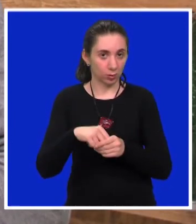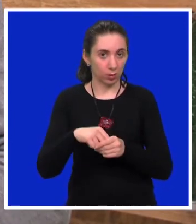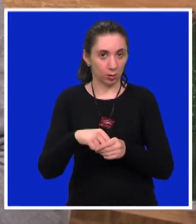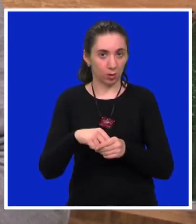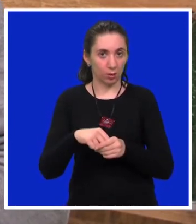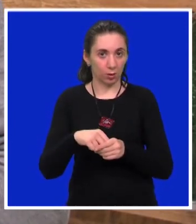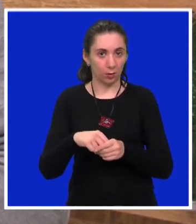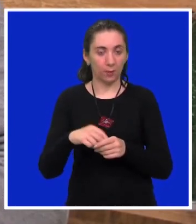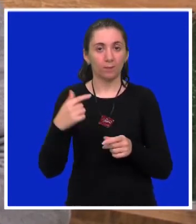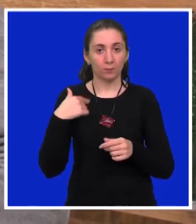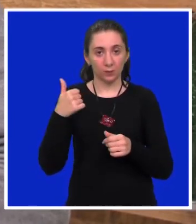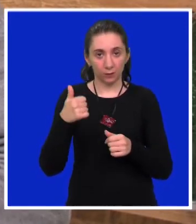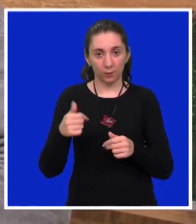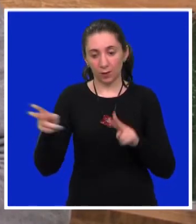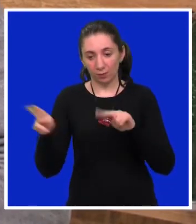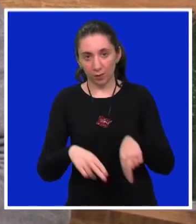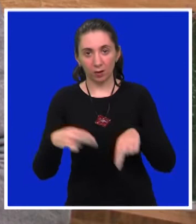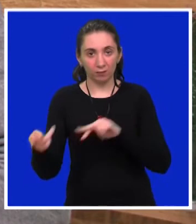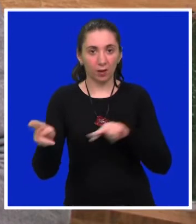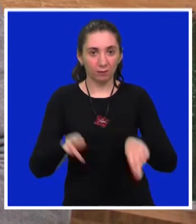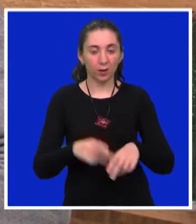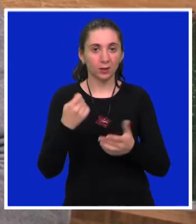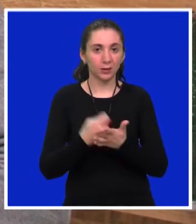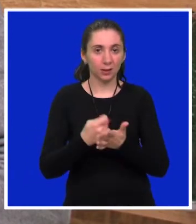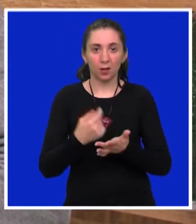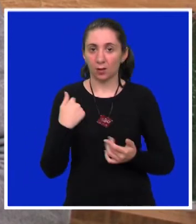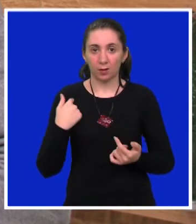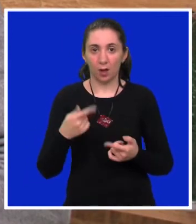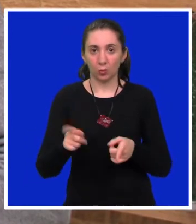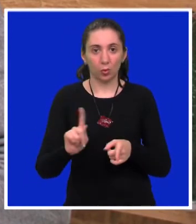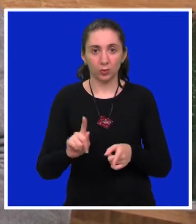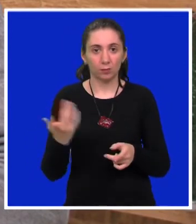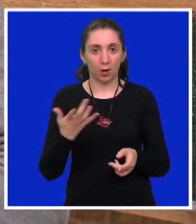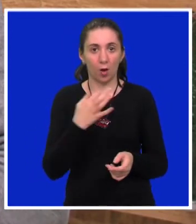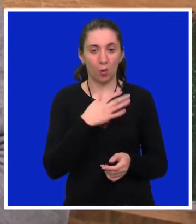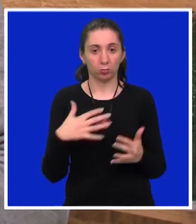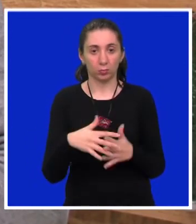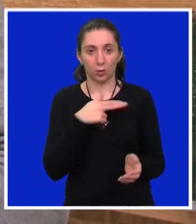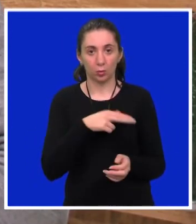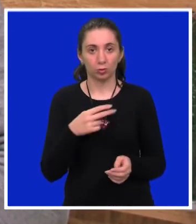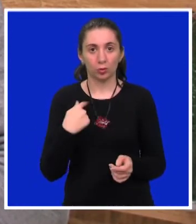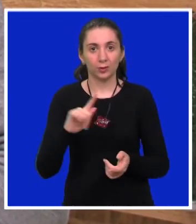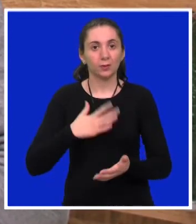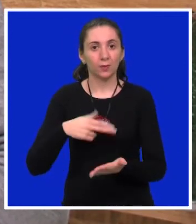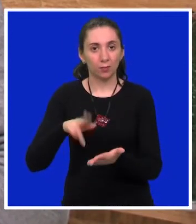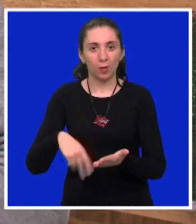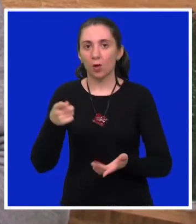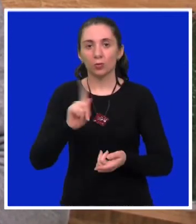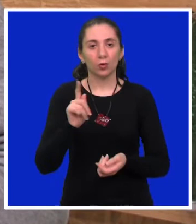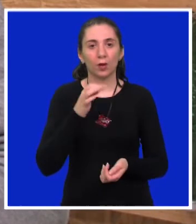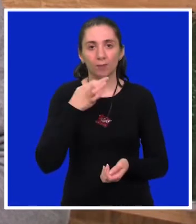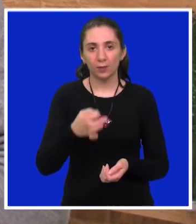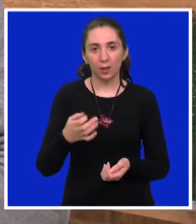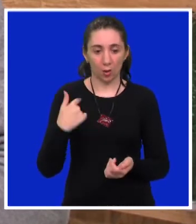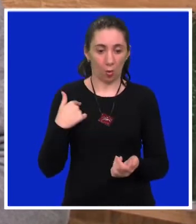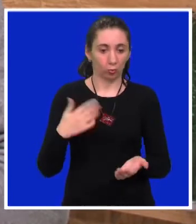smo jednom i vraćali cjenik nazad, odnosno ja ga nisam kao gradonačelnik potpisao, premda to nije pitanje jedne osobe, evo